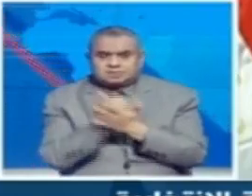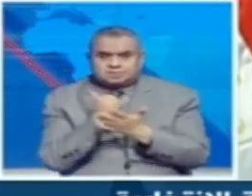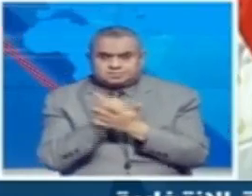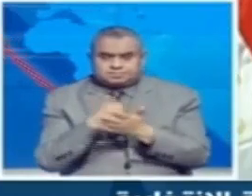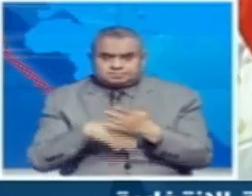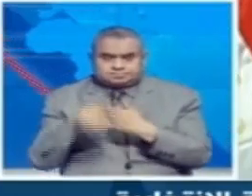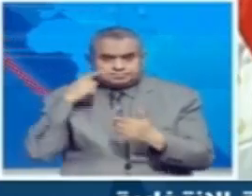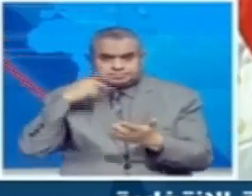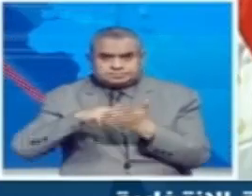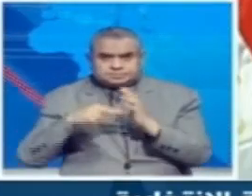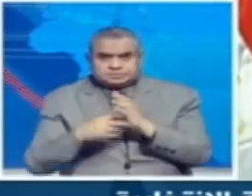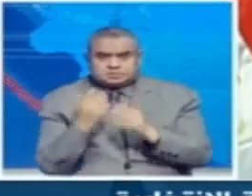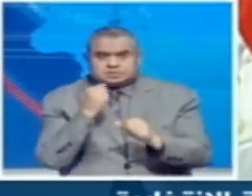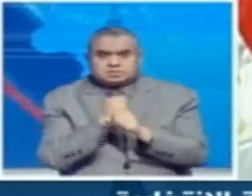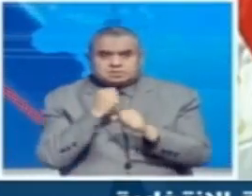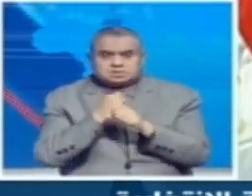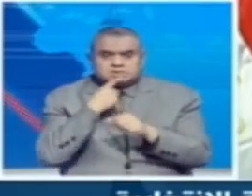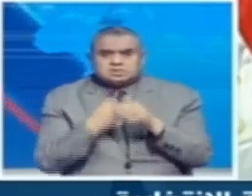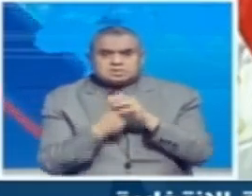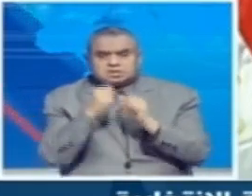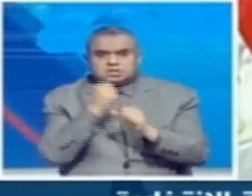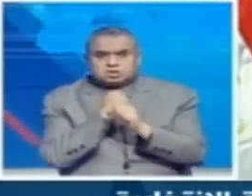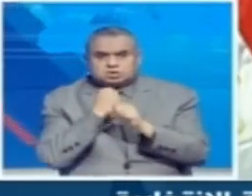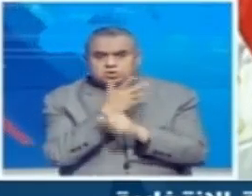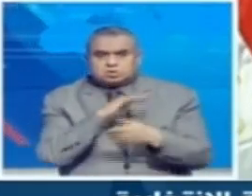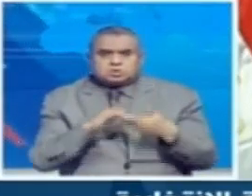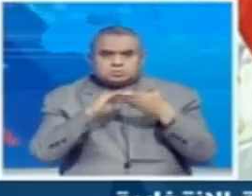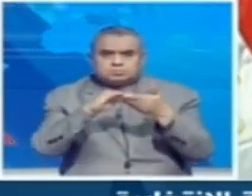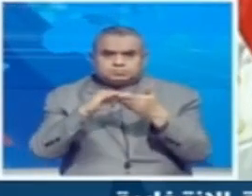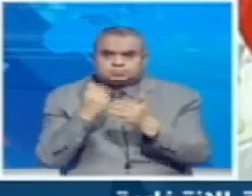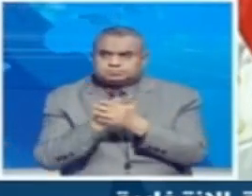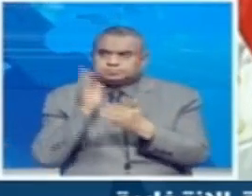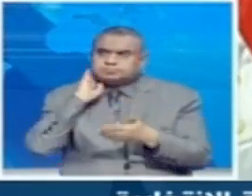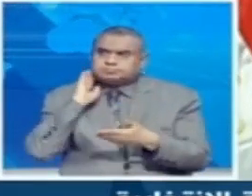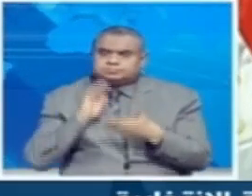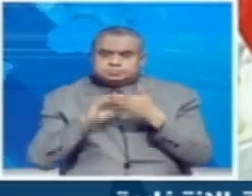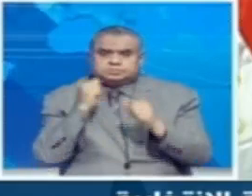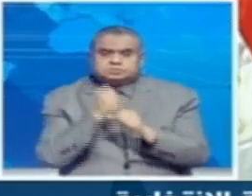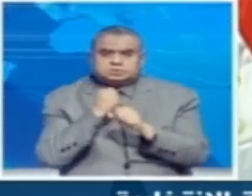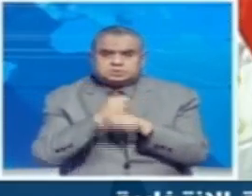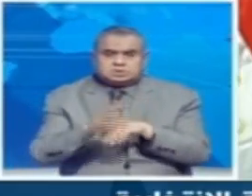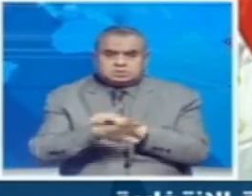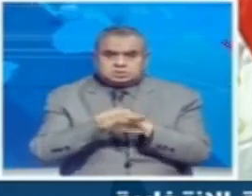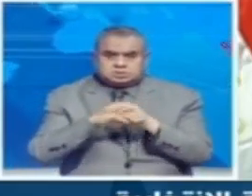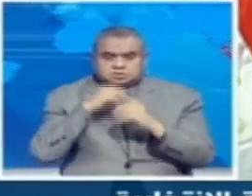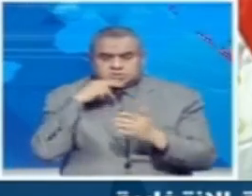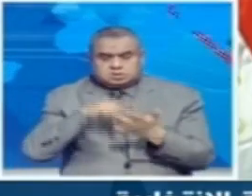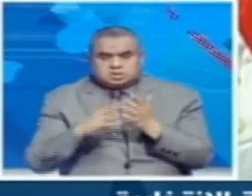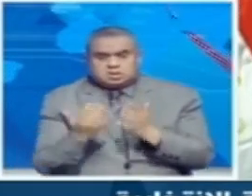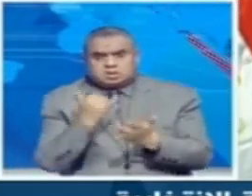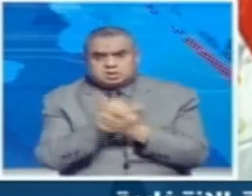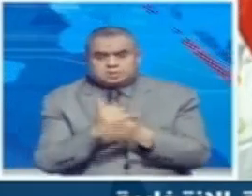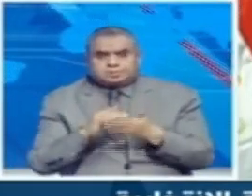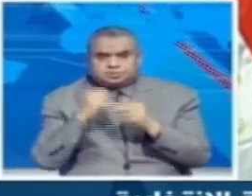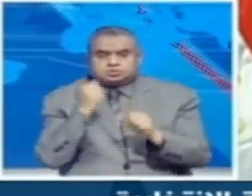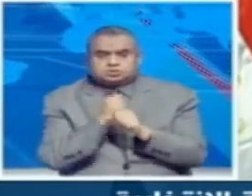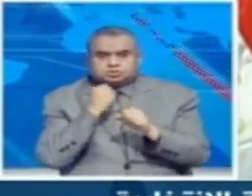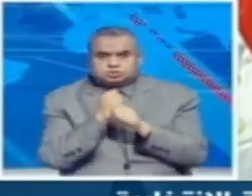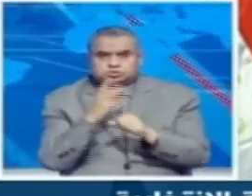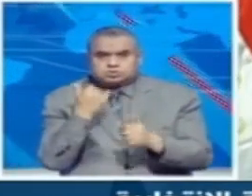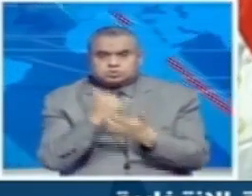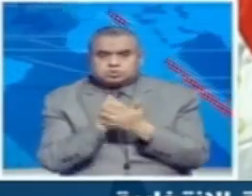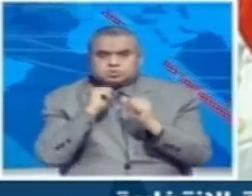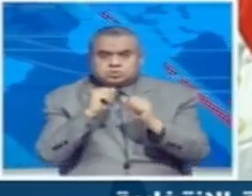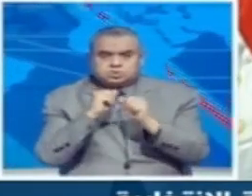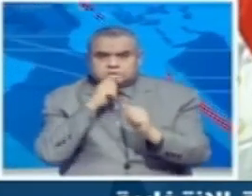رؤية جامعة طموحة تحمل كثيرا من الأمل وتتطلب كثيرا من العمل،